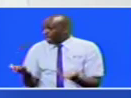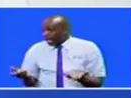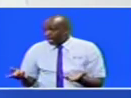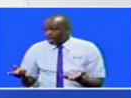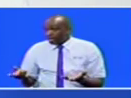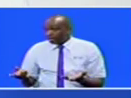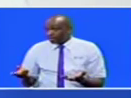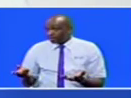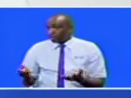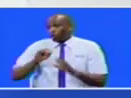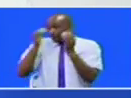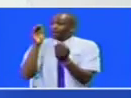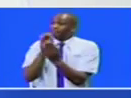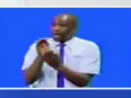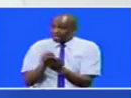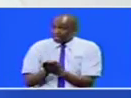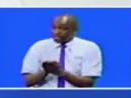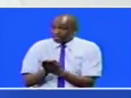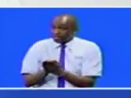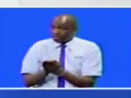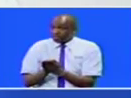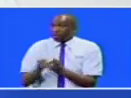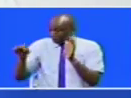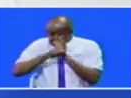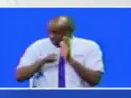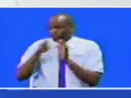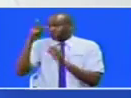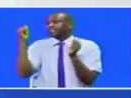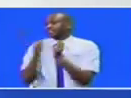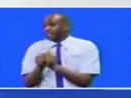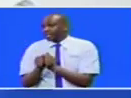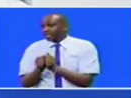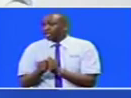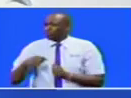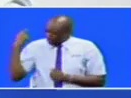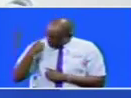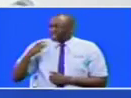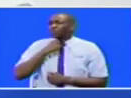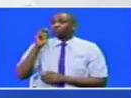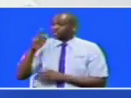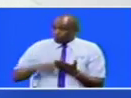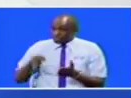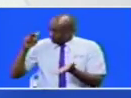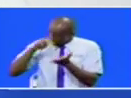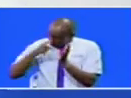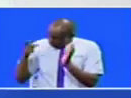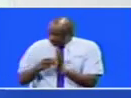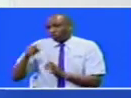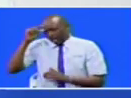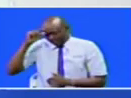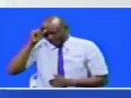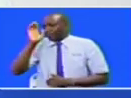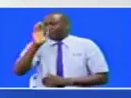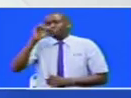umedhaminiwa na World Bank from their program in 2010. We only want to see miradi ya serikali ya